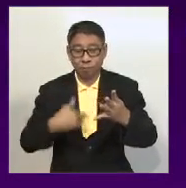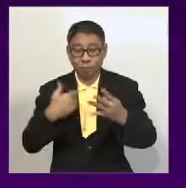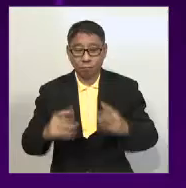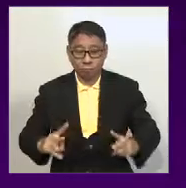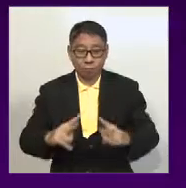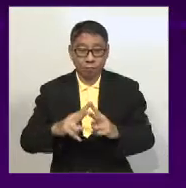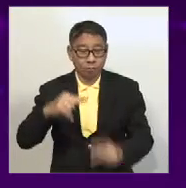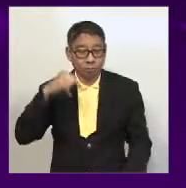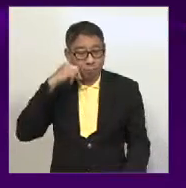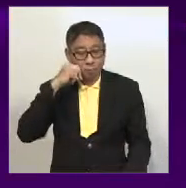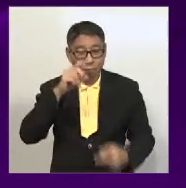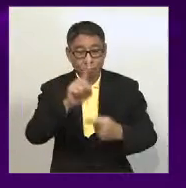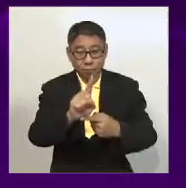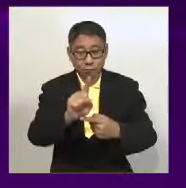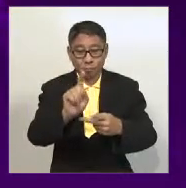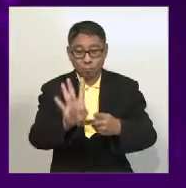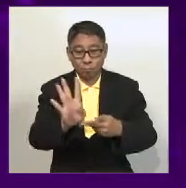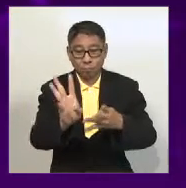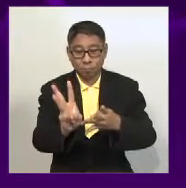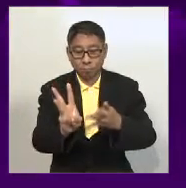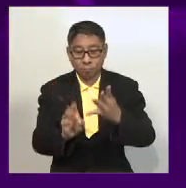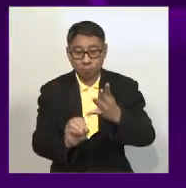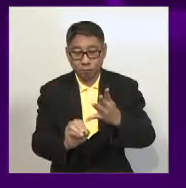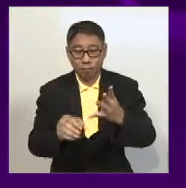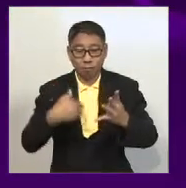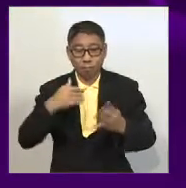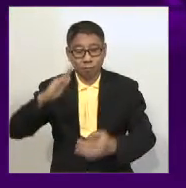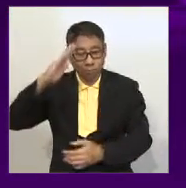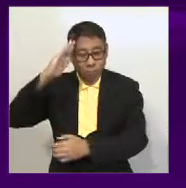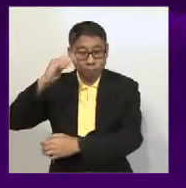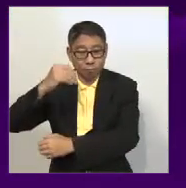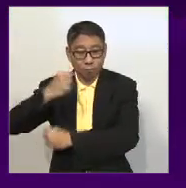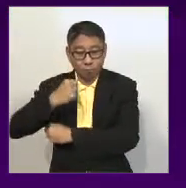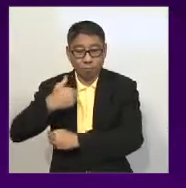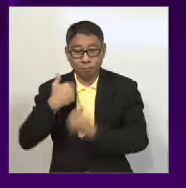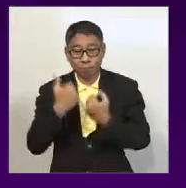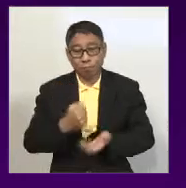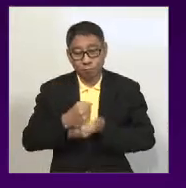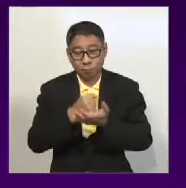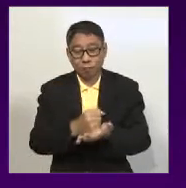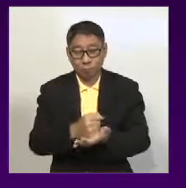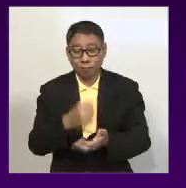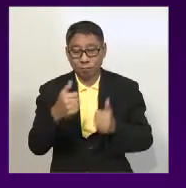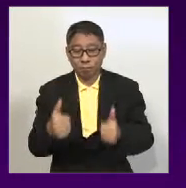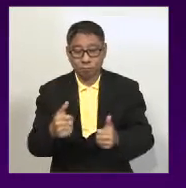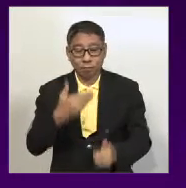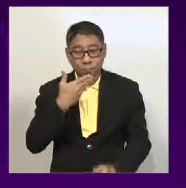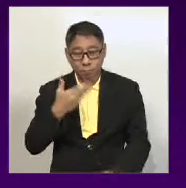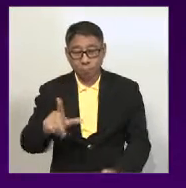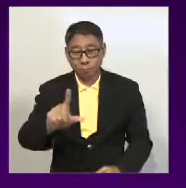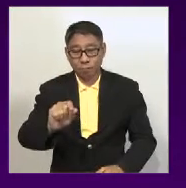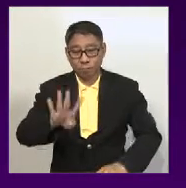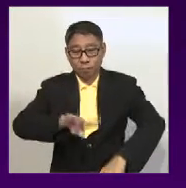1784หรือที่กรมชลประทานหมายเลข1460แล้วก็หน่วยงานทหารในพื้นที่โดยสามารถขอความช่วยเหลือได้ตล